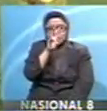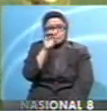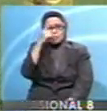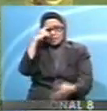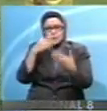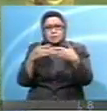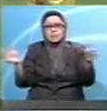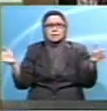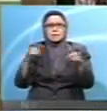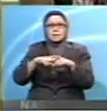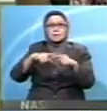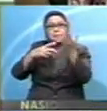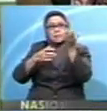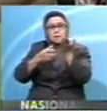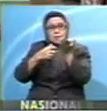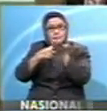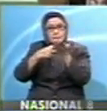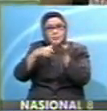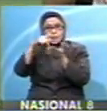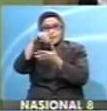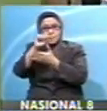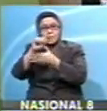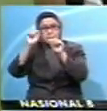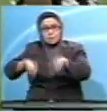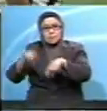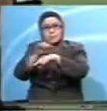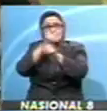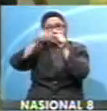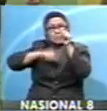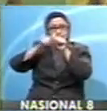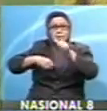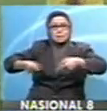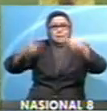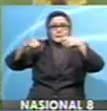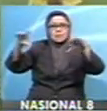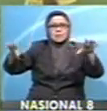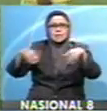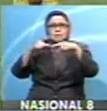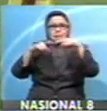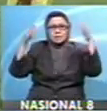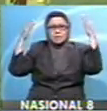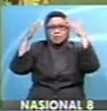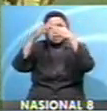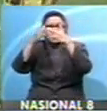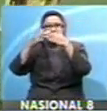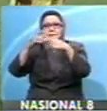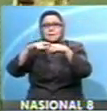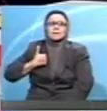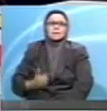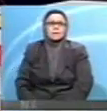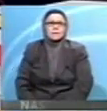terbuka pas bermusim itu hanya sah digunakan pada setiap perlawanan yang berlangsung di stadium Darul Makmur sepanjang tahun